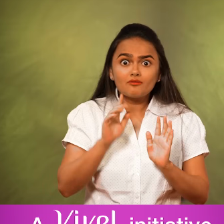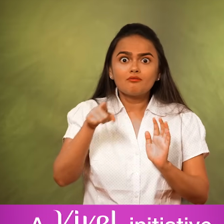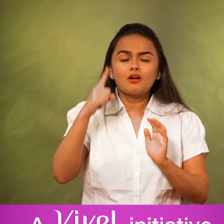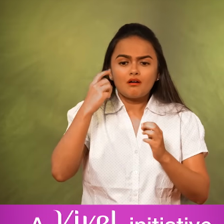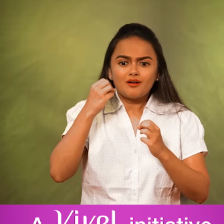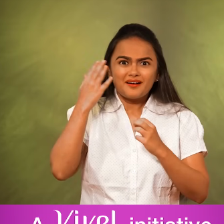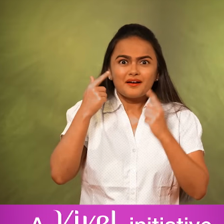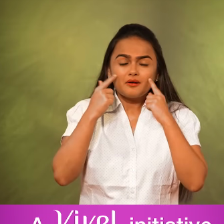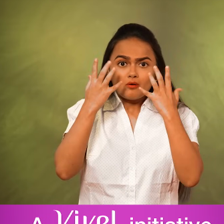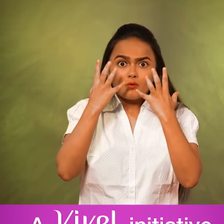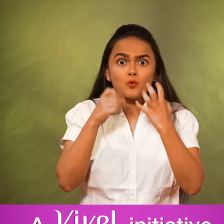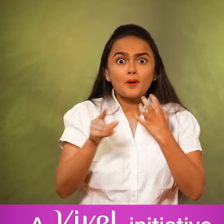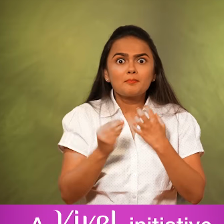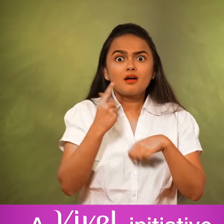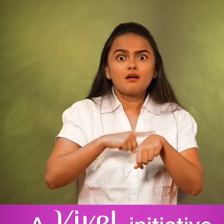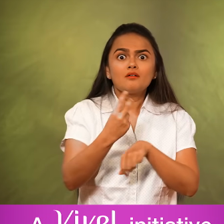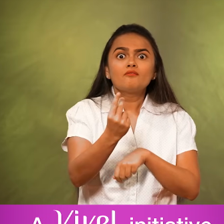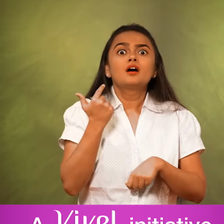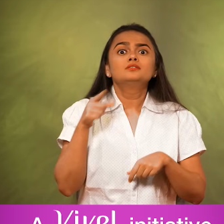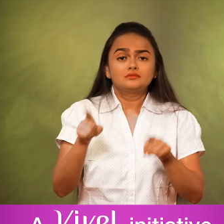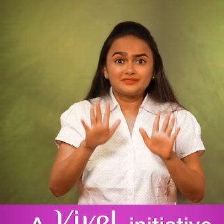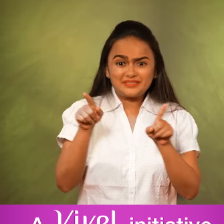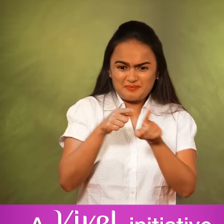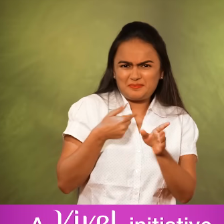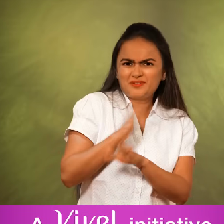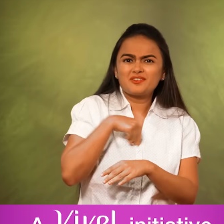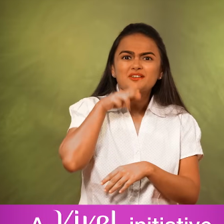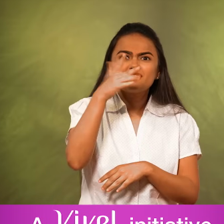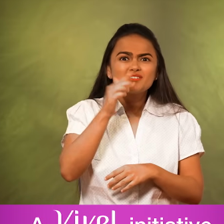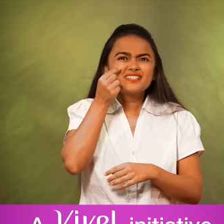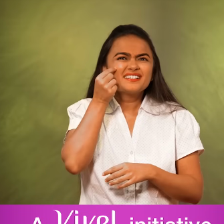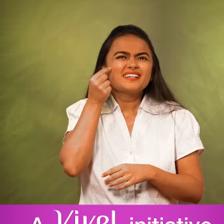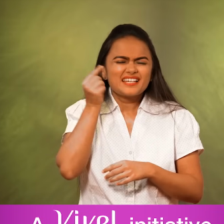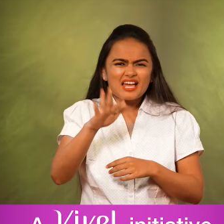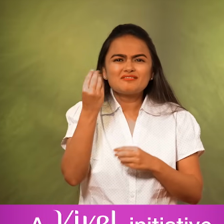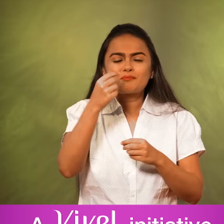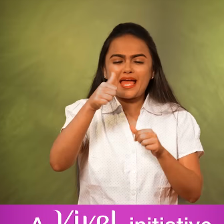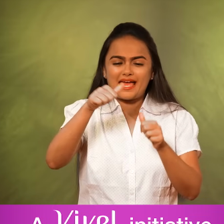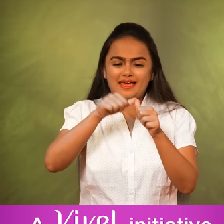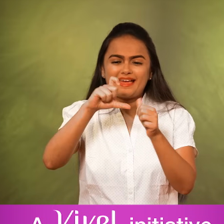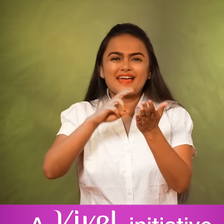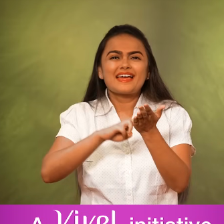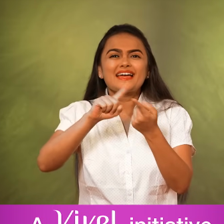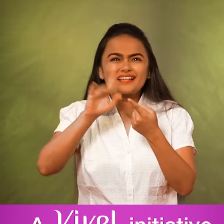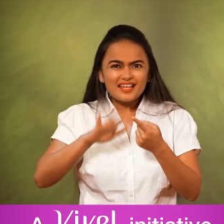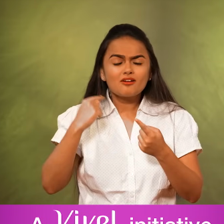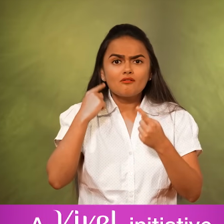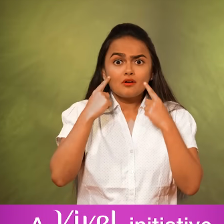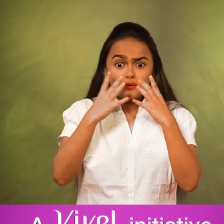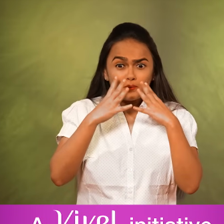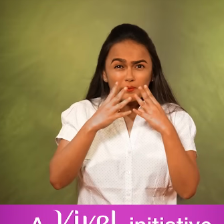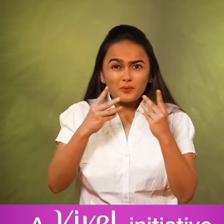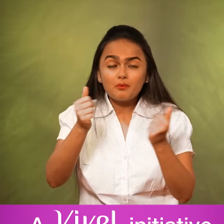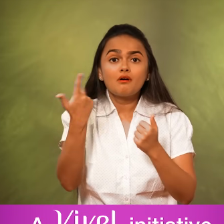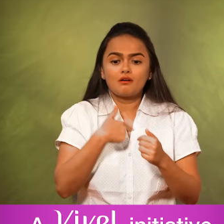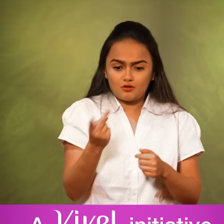हो अपनी स्किन पर, तो इनका जो इफेक्ट है वो काफी बढ़ जाता है। और जैसे मैंने बताया कि मेरे फेस पे यहाँ पर ये मार्क है और भी थोड़े बहुत एक्ने मार्क्स थे, उन